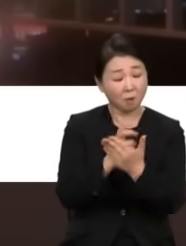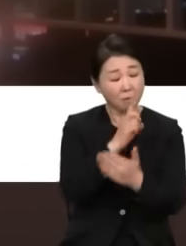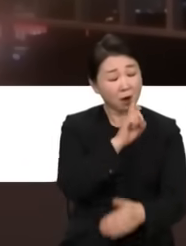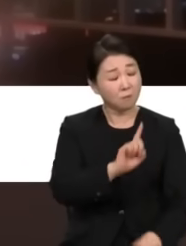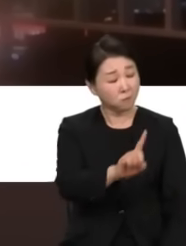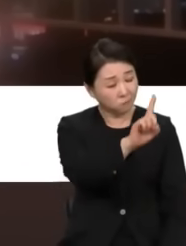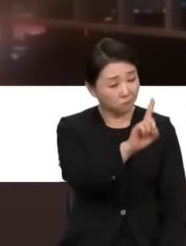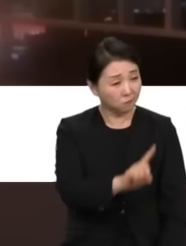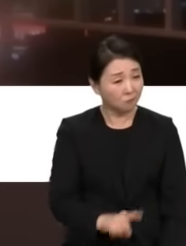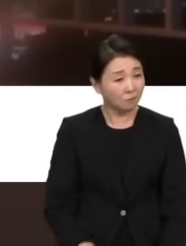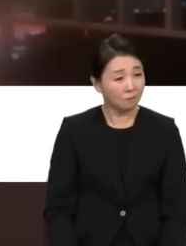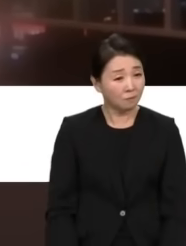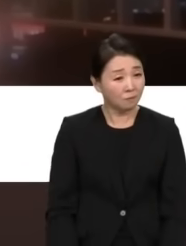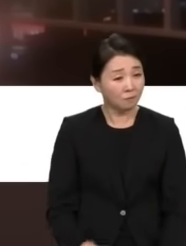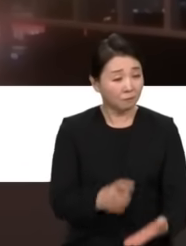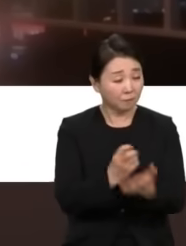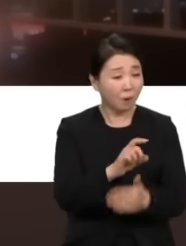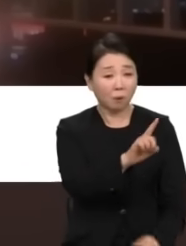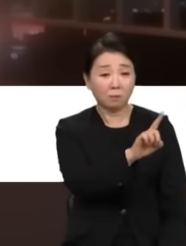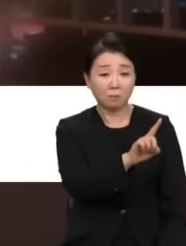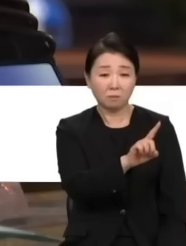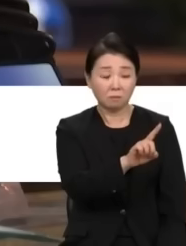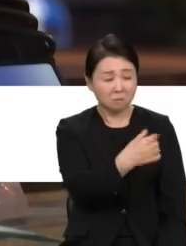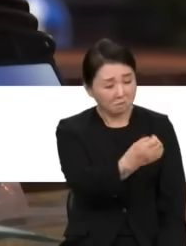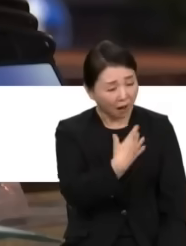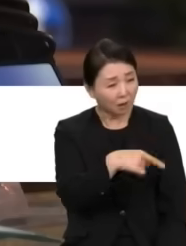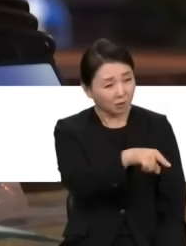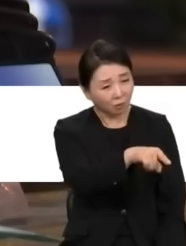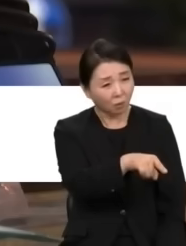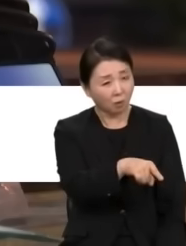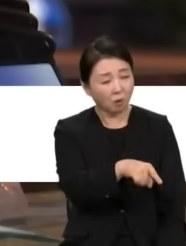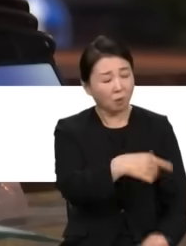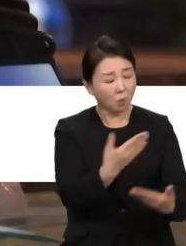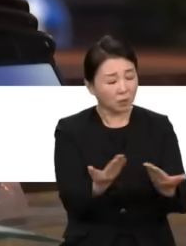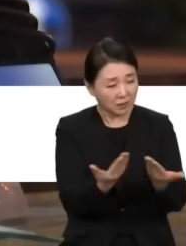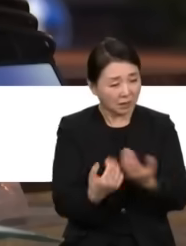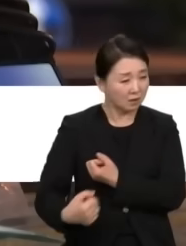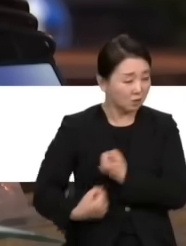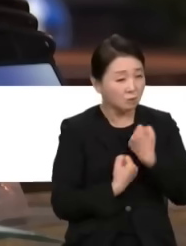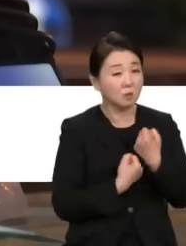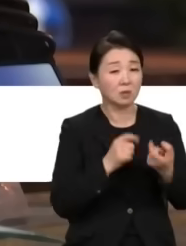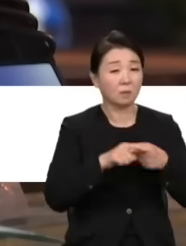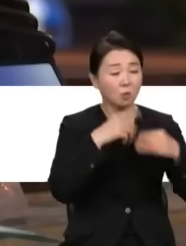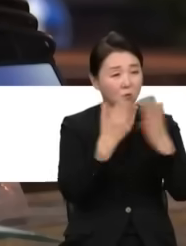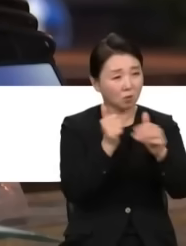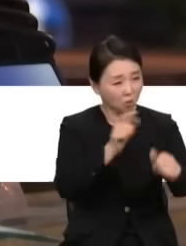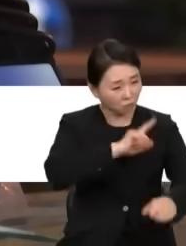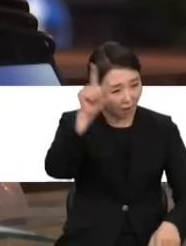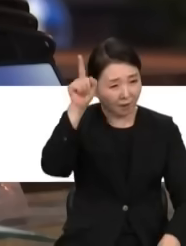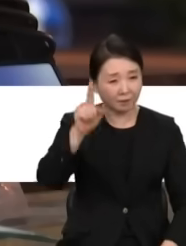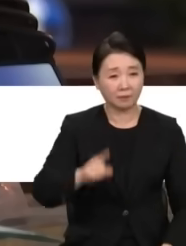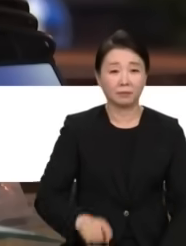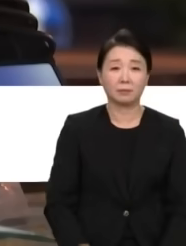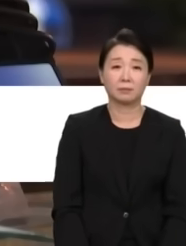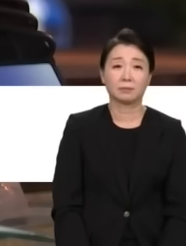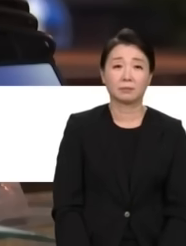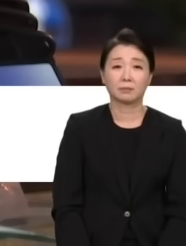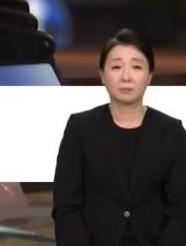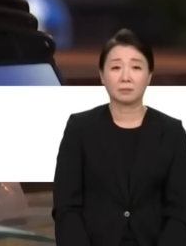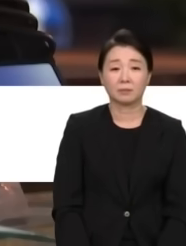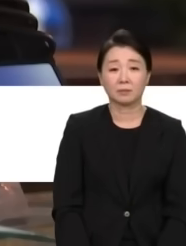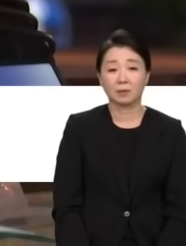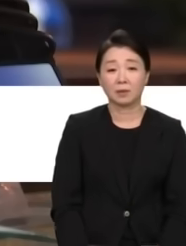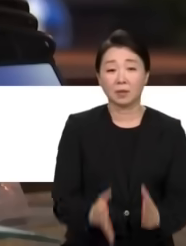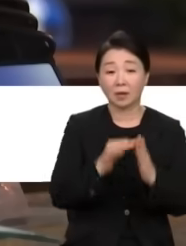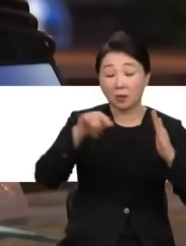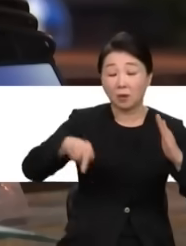꺼내냐. 법 얘기하면 내가 너네 다 근무태만으로 고소할 수도 있다. 가족